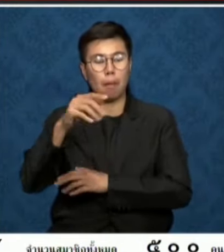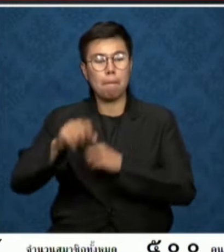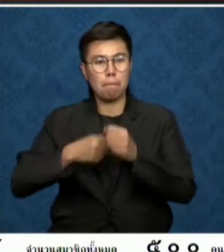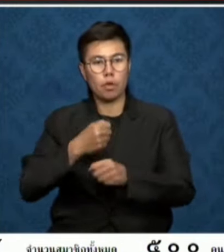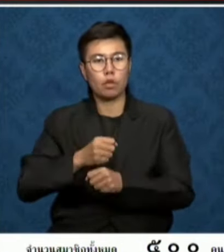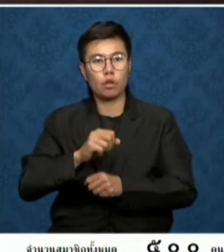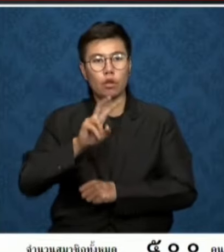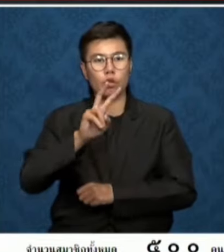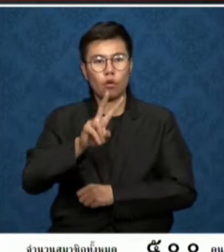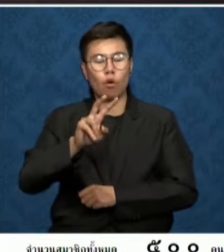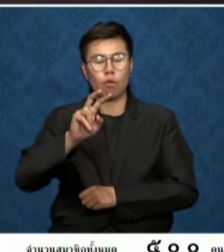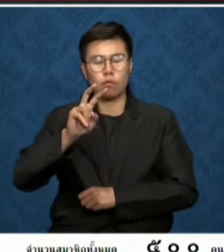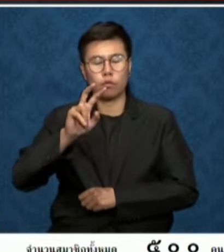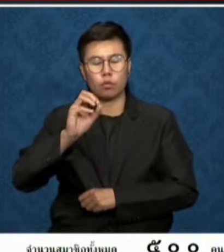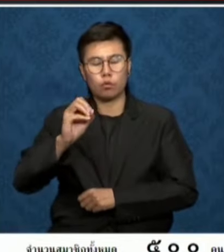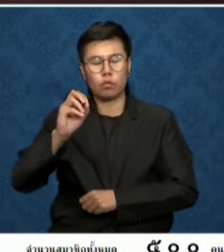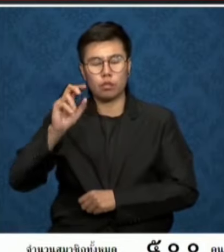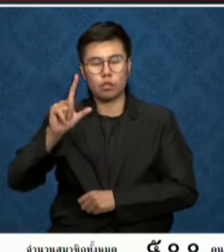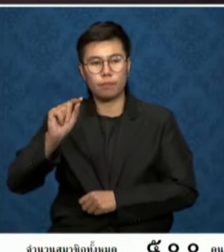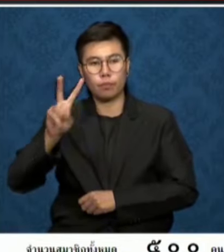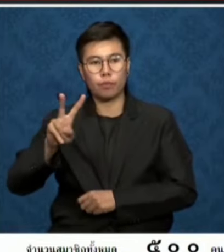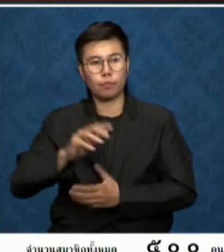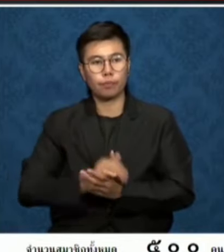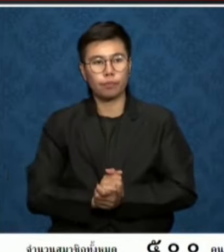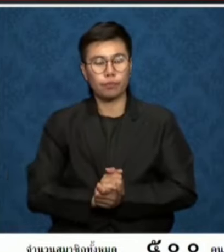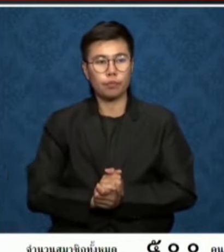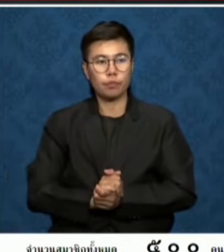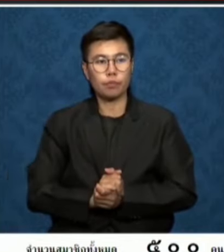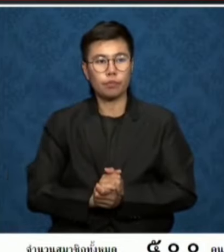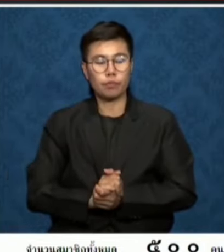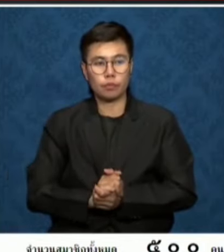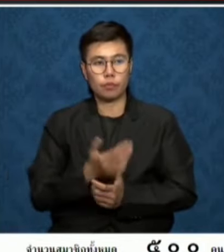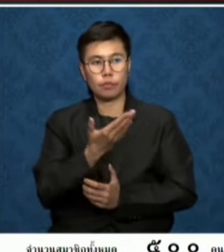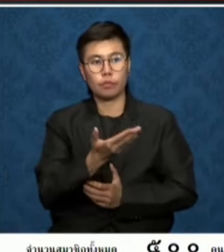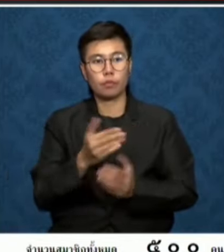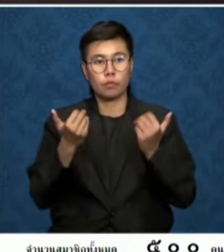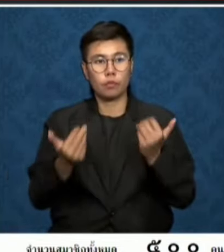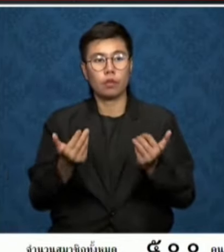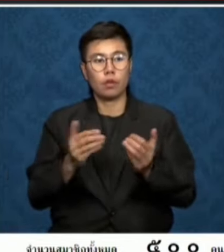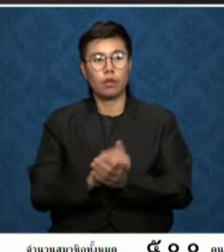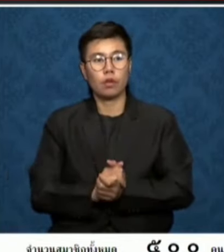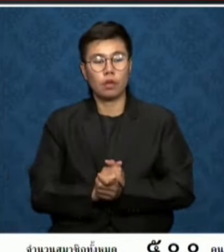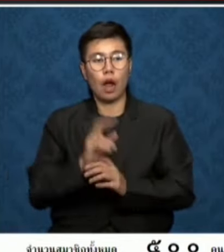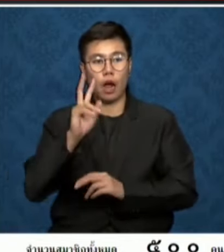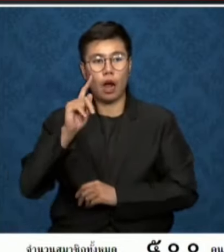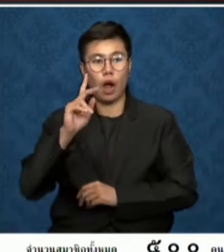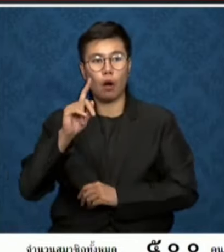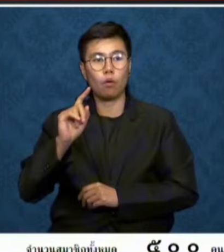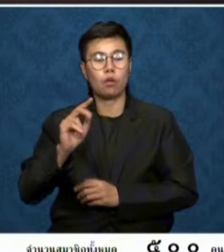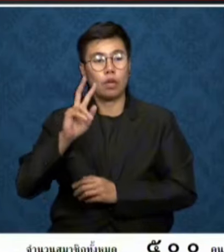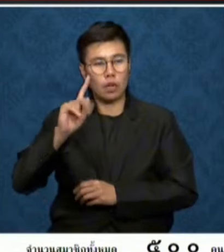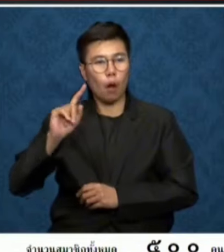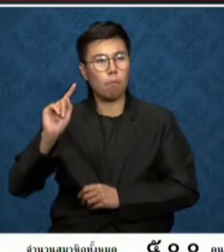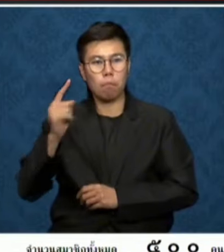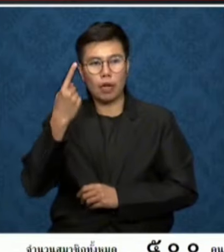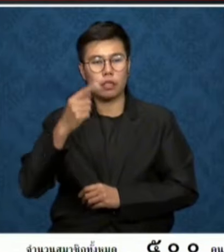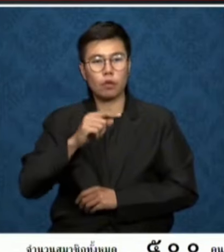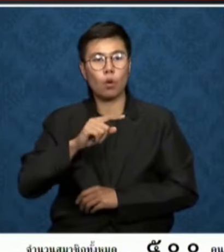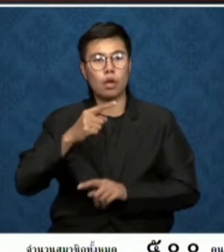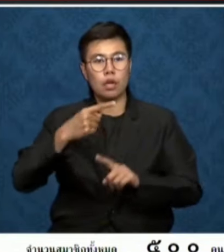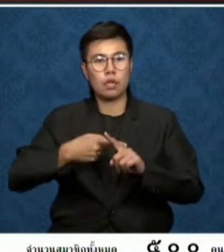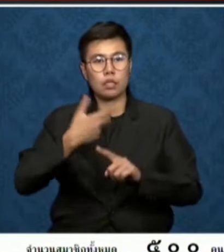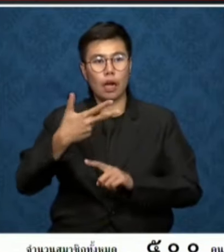รือ2022ค่ะท่านประธานสไลด์ถัดไปค่ะปัจจุบันค่ะนี่ข่าวล่าสุดของล่าสุดนะคะ18มี